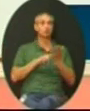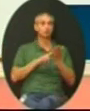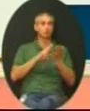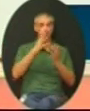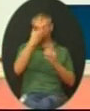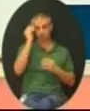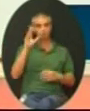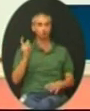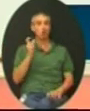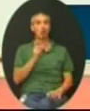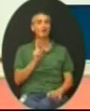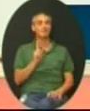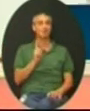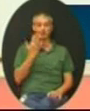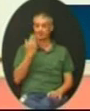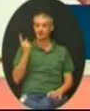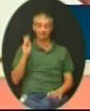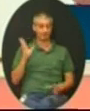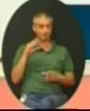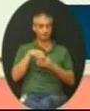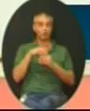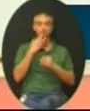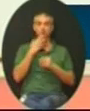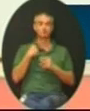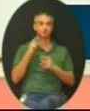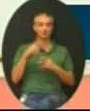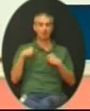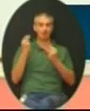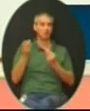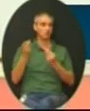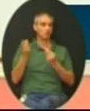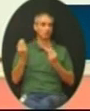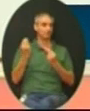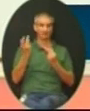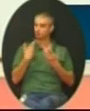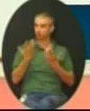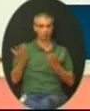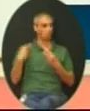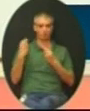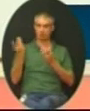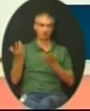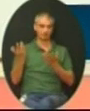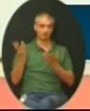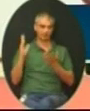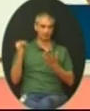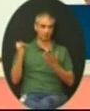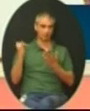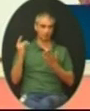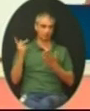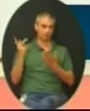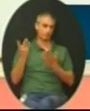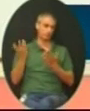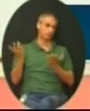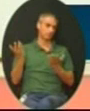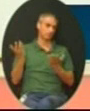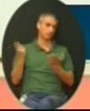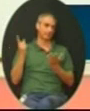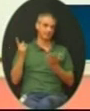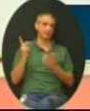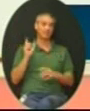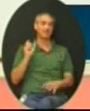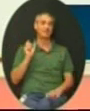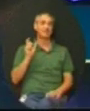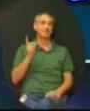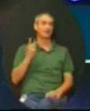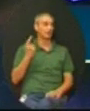שוכחים שיש גם חובות. ברגע שהם יהיו חלק מירושלים, אנחנו צריכים לתת להם חובות שהיום לא נותנים להם לצערי, גם היום הם מחזקים לחלק מהחובות האלה, זה יחייב